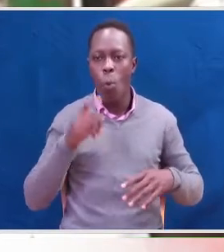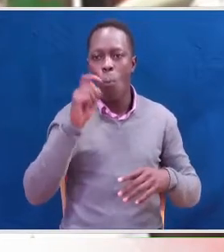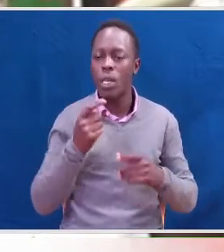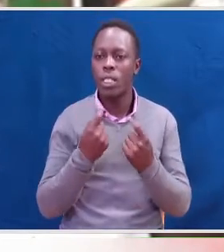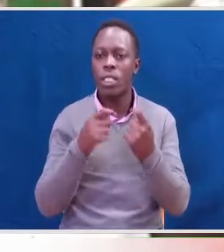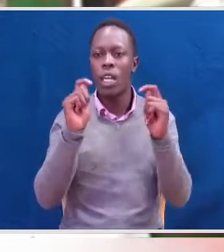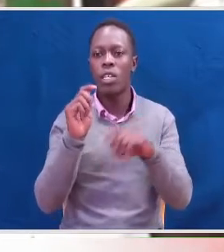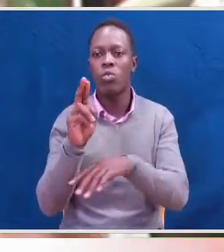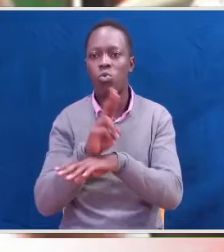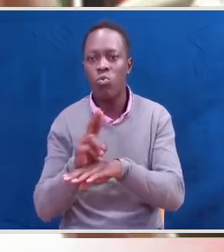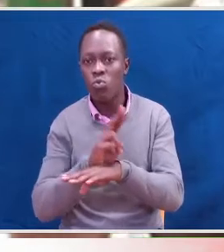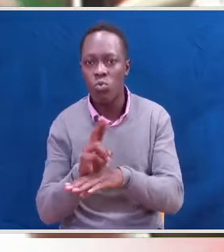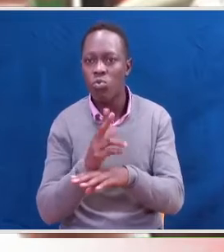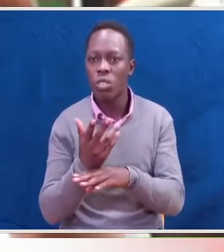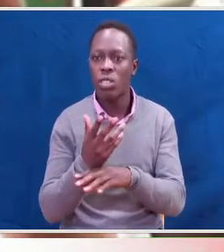kutumia